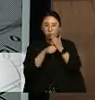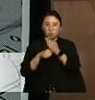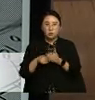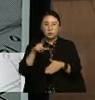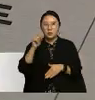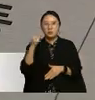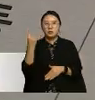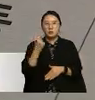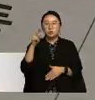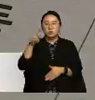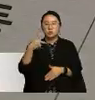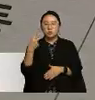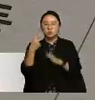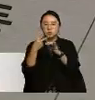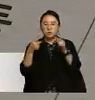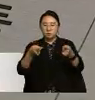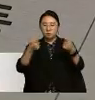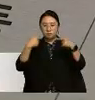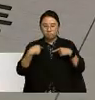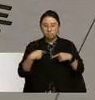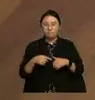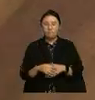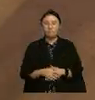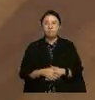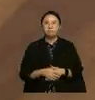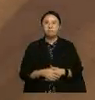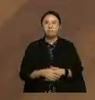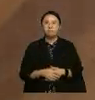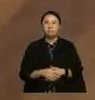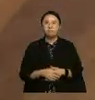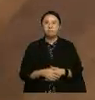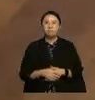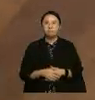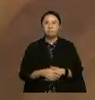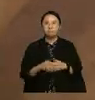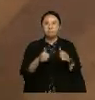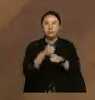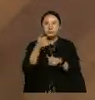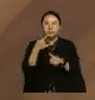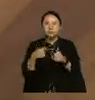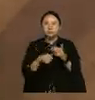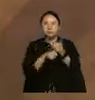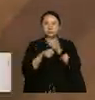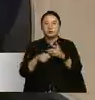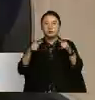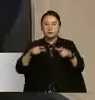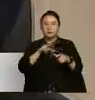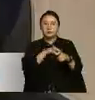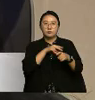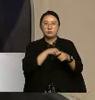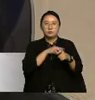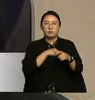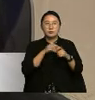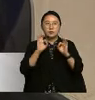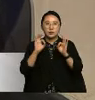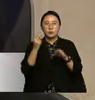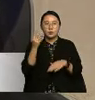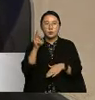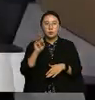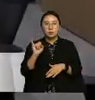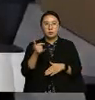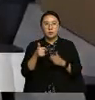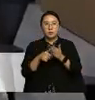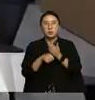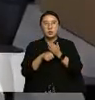서명운동에 1만 1,200여 명이 참여하는 성과를 이끌어냈습니다. 유치위원회는 서명부를 지역 국회의원인 김용민